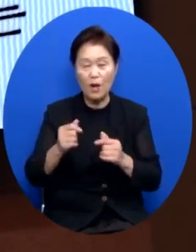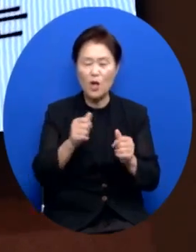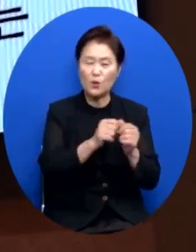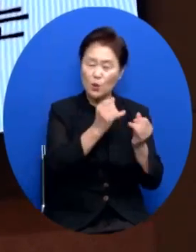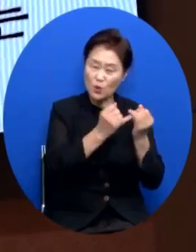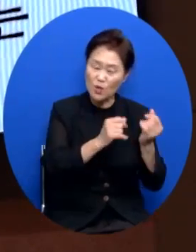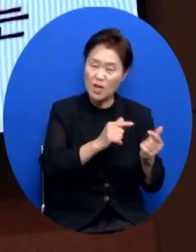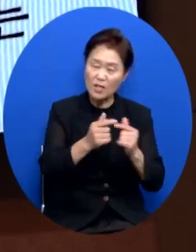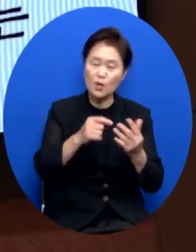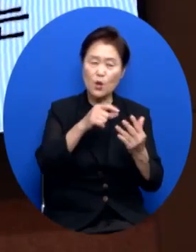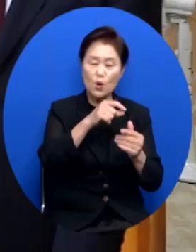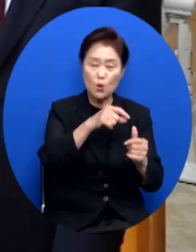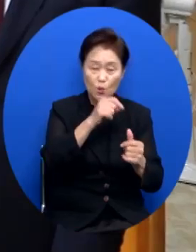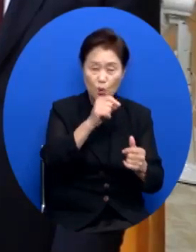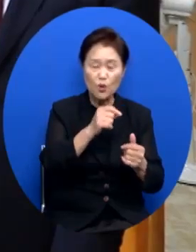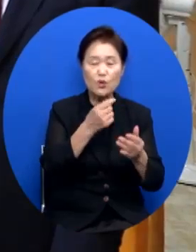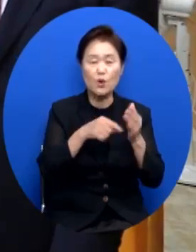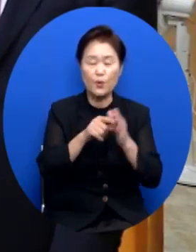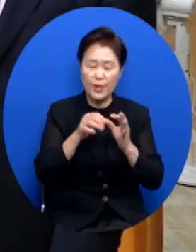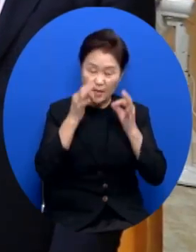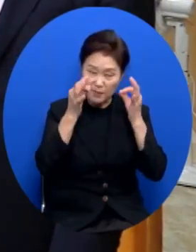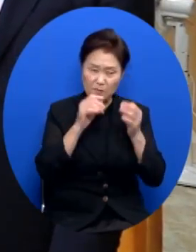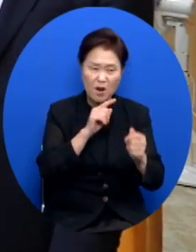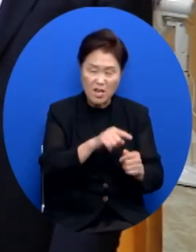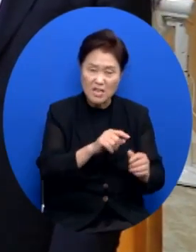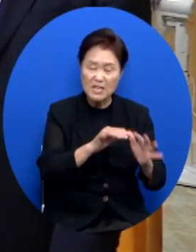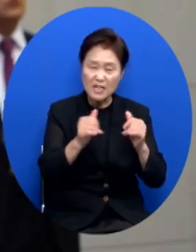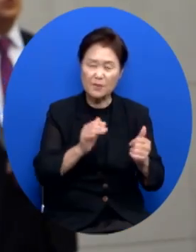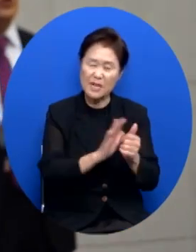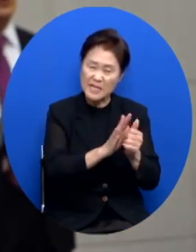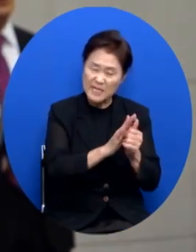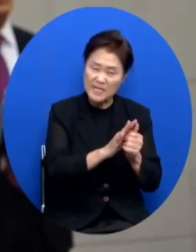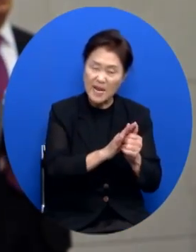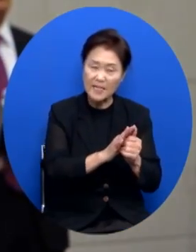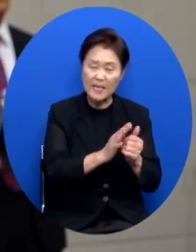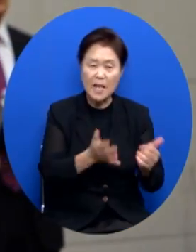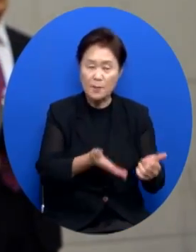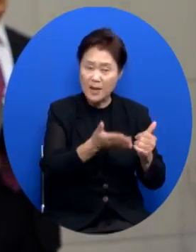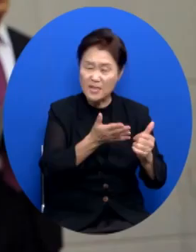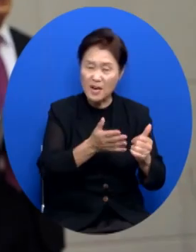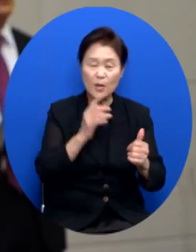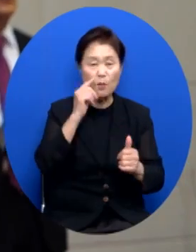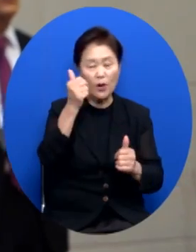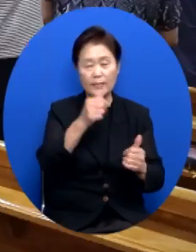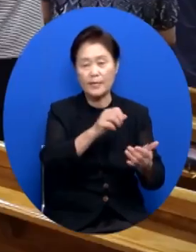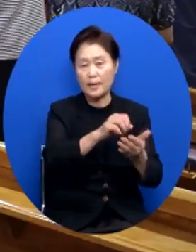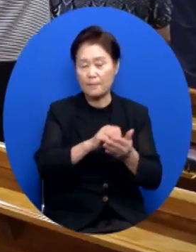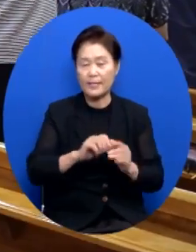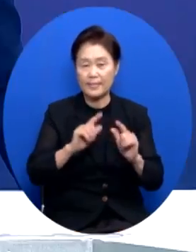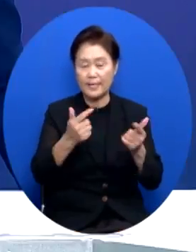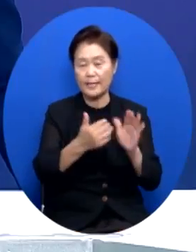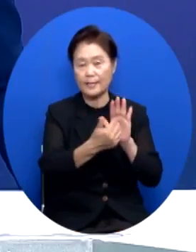구원을 위해 힘쓰며 동성애를 지지하거나 찬성하는 목회자는 받지 않을 것을 천명했습니다.